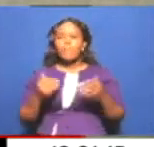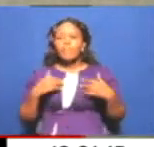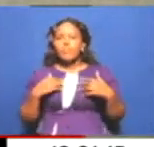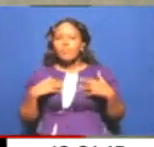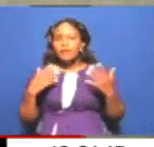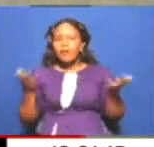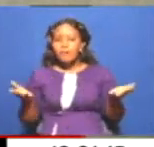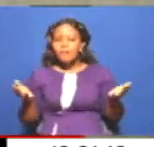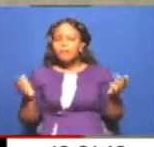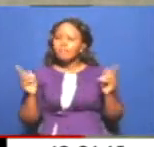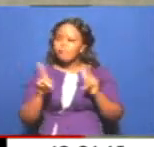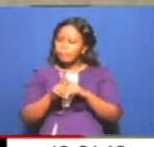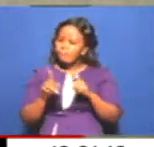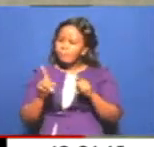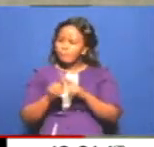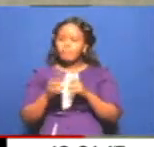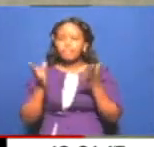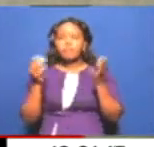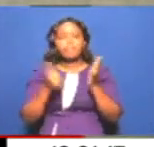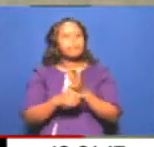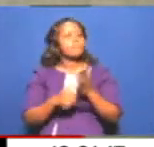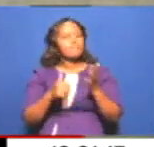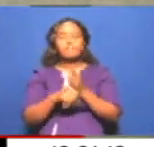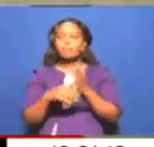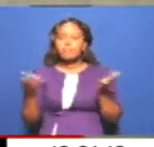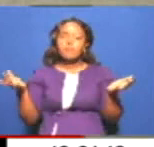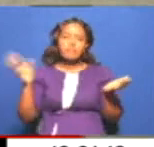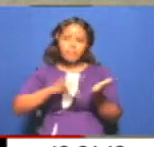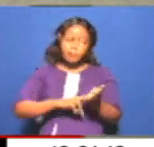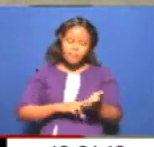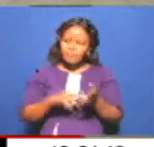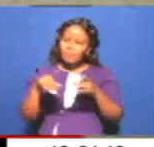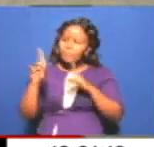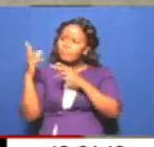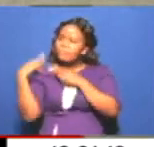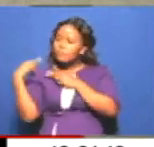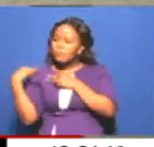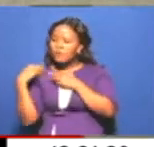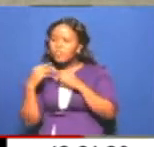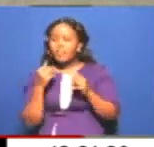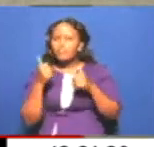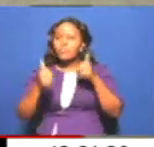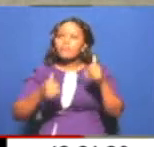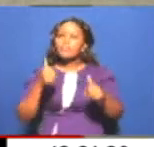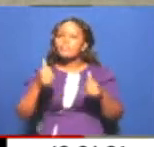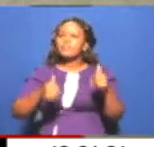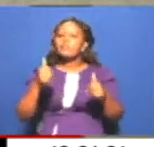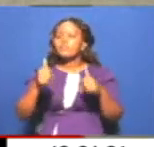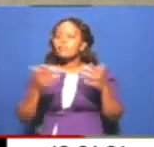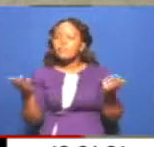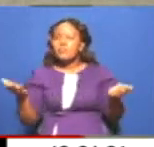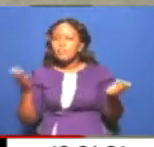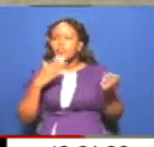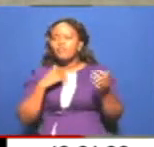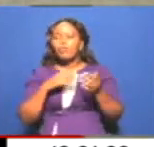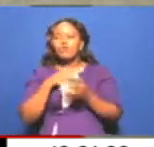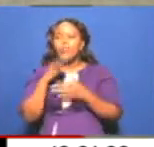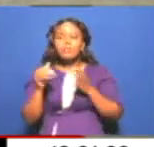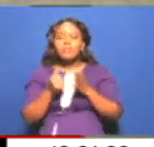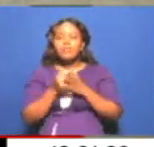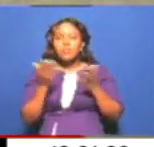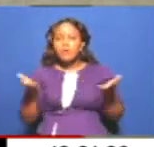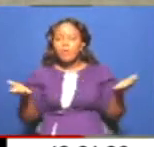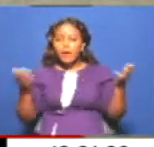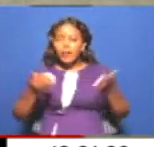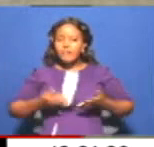similar issue. Kwa hivyo kazi yao ni nini? Jukumu yao ni nini? Tunataka wajitokeze na